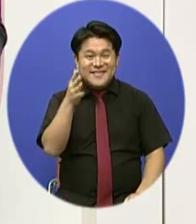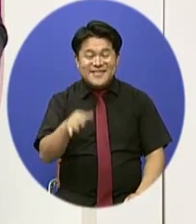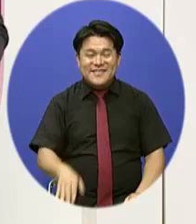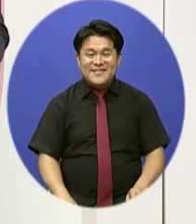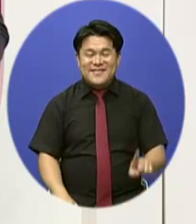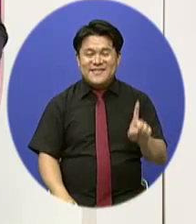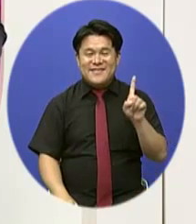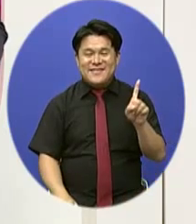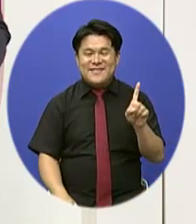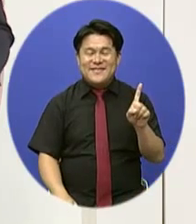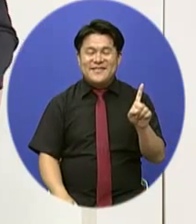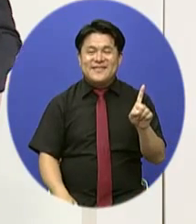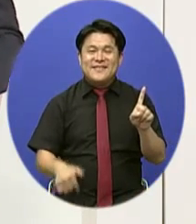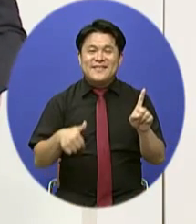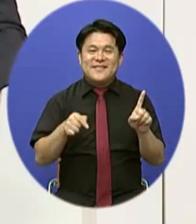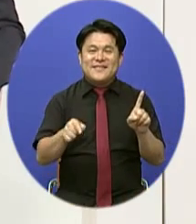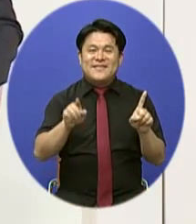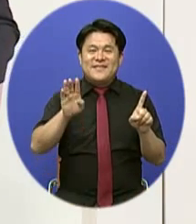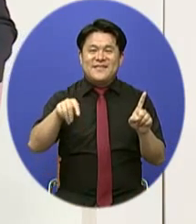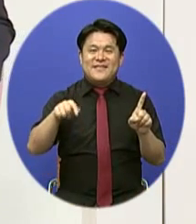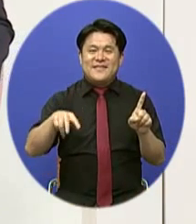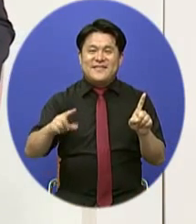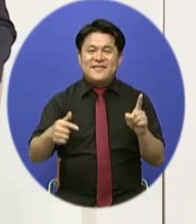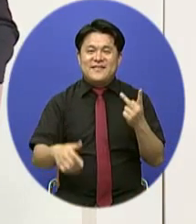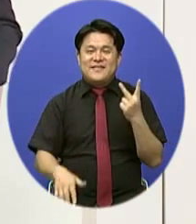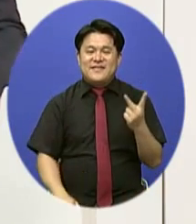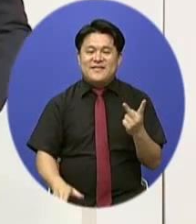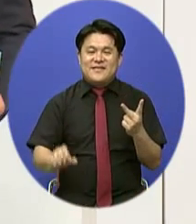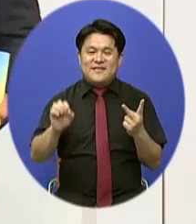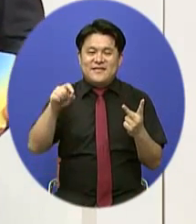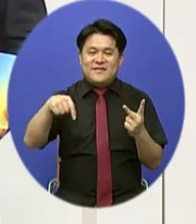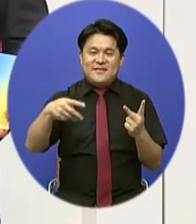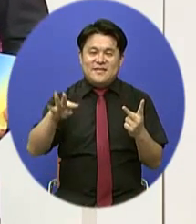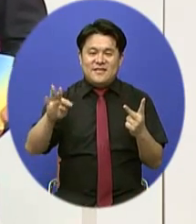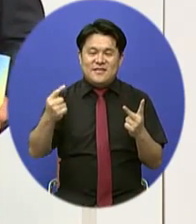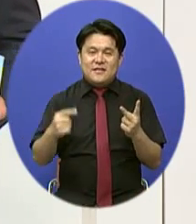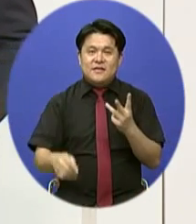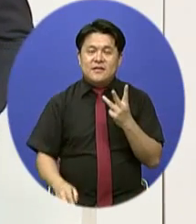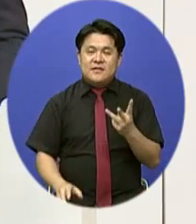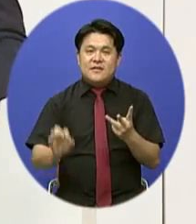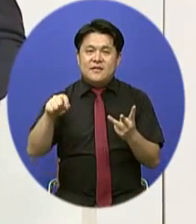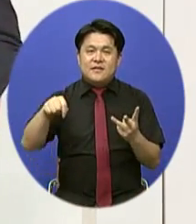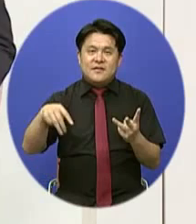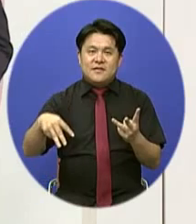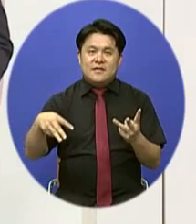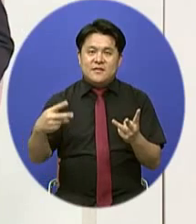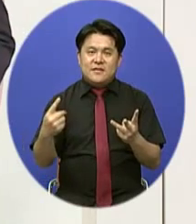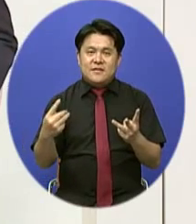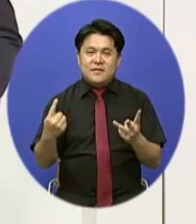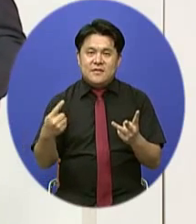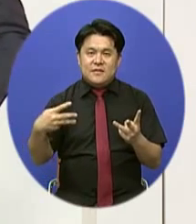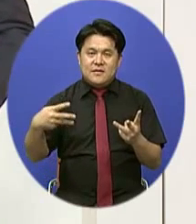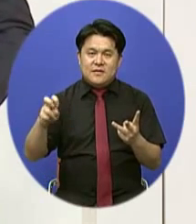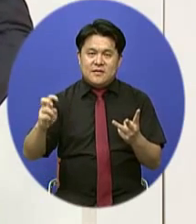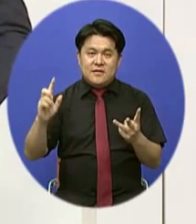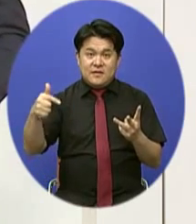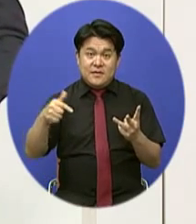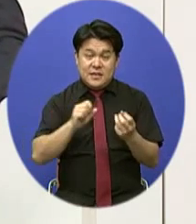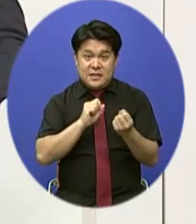전국에 계신 분들에게 1번. 거북선. 2번. 울봉. 3번. 울돌목. 정답을 아신